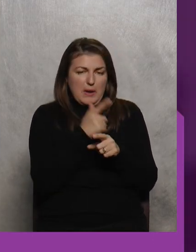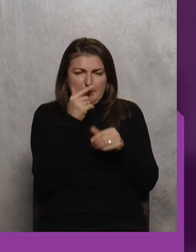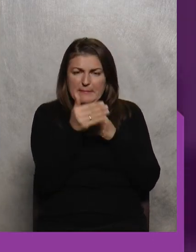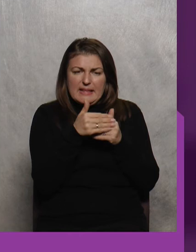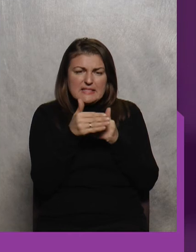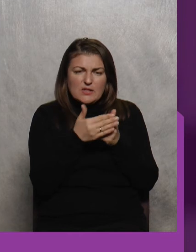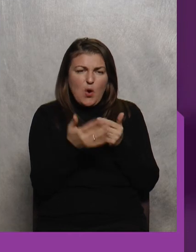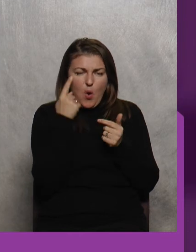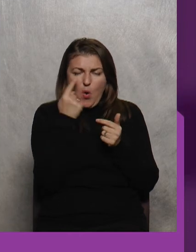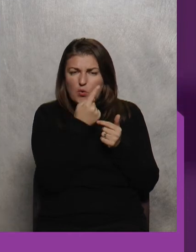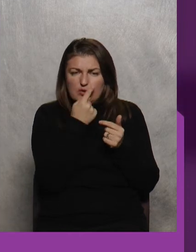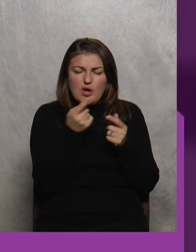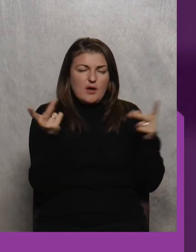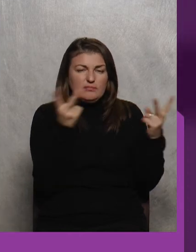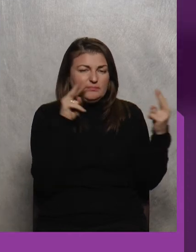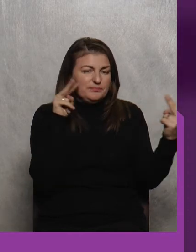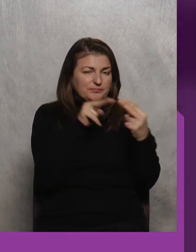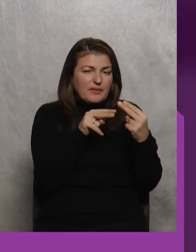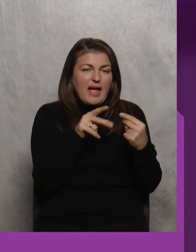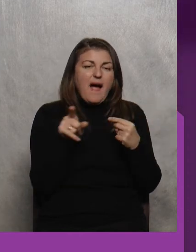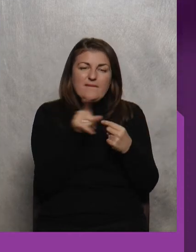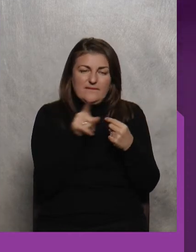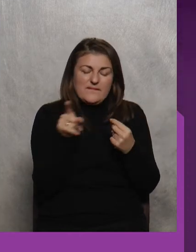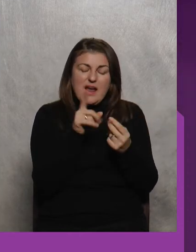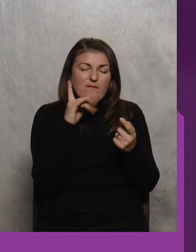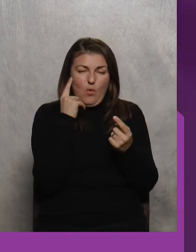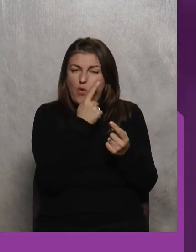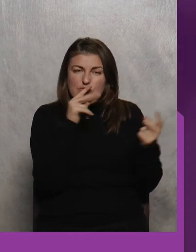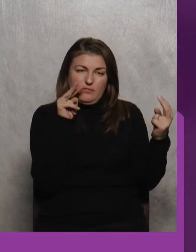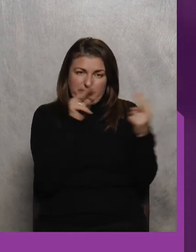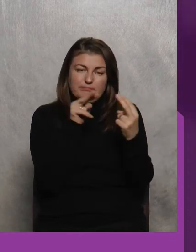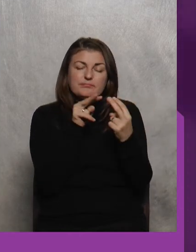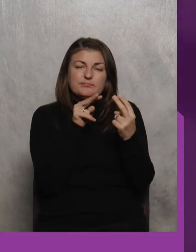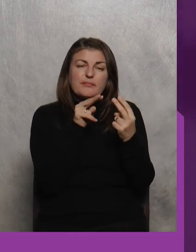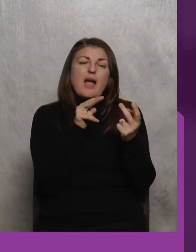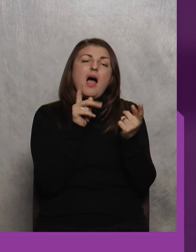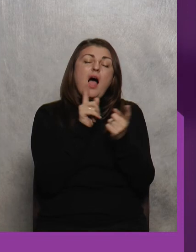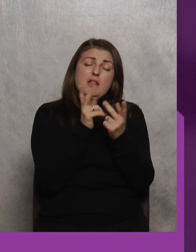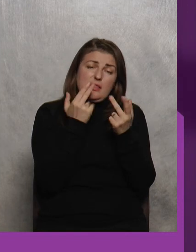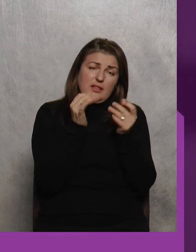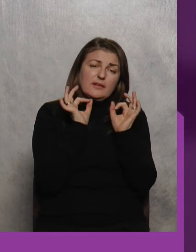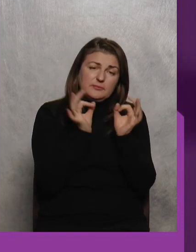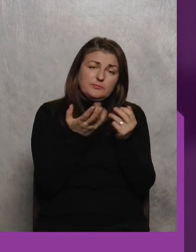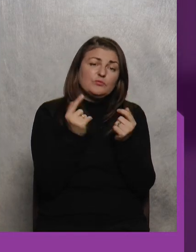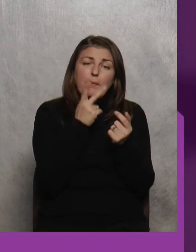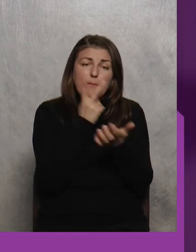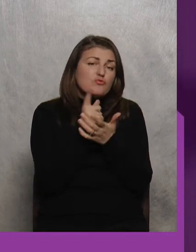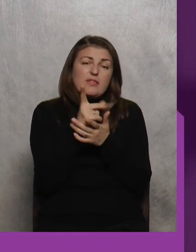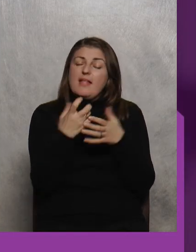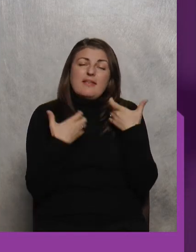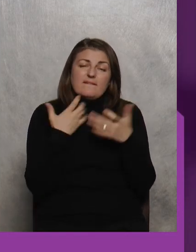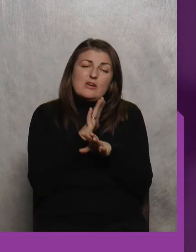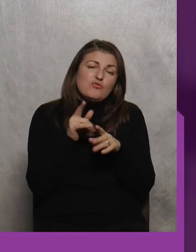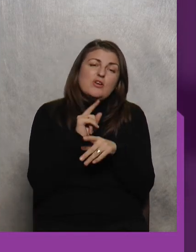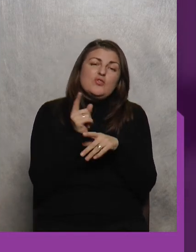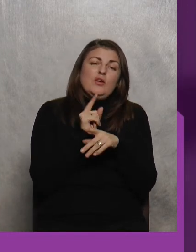близько очі одні від одних. Ви дивитеся в очі суперникові? Дійсно, да, щоб показати, що ти не хвилюєшся,